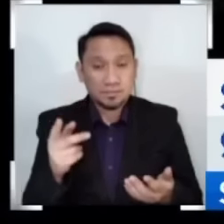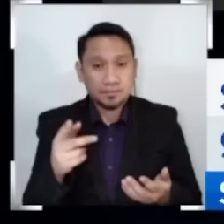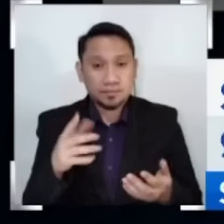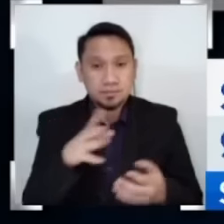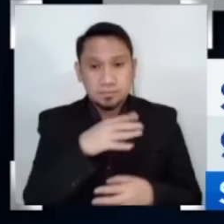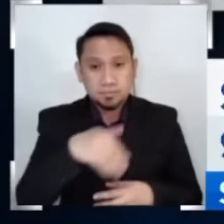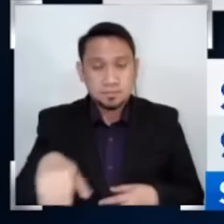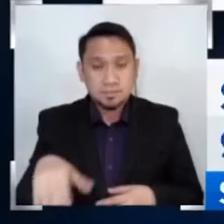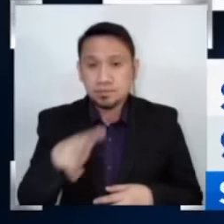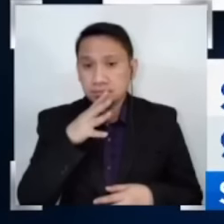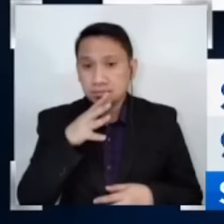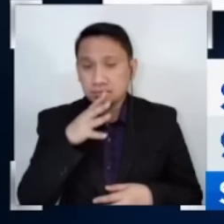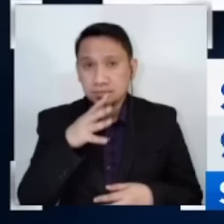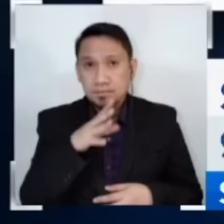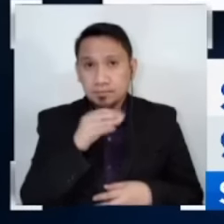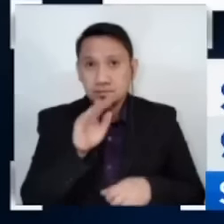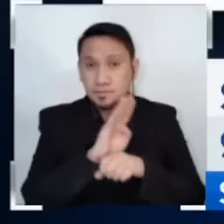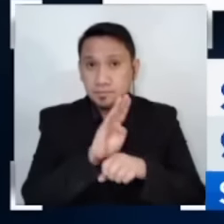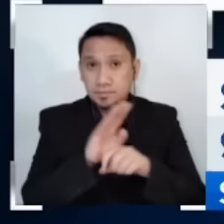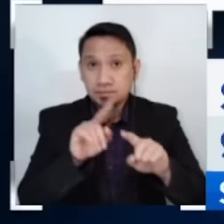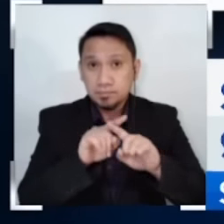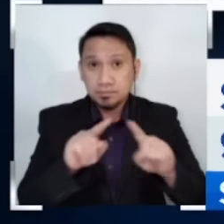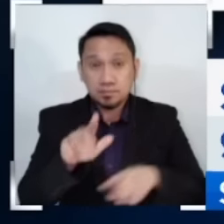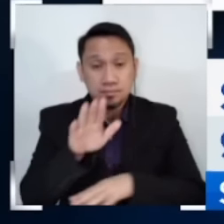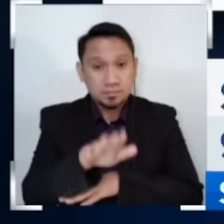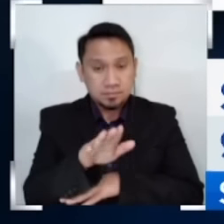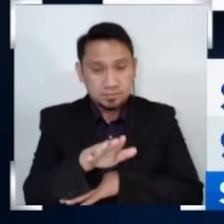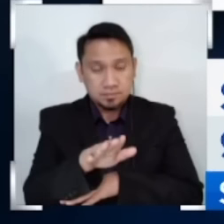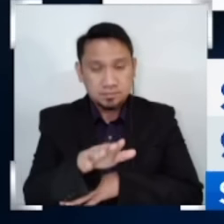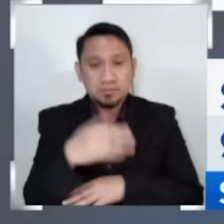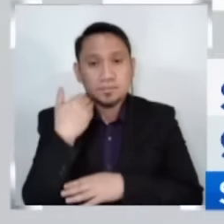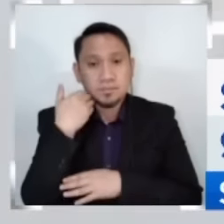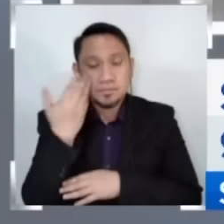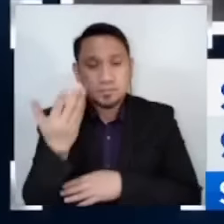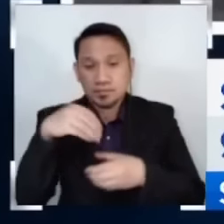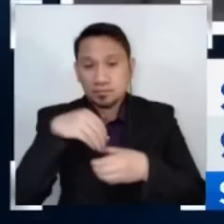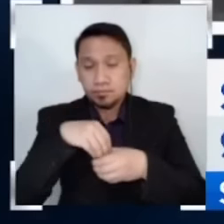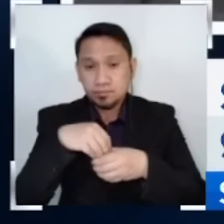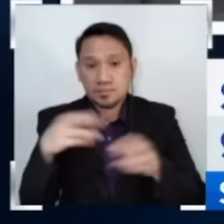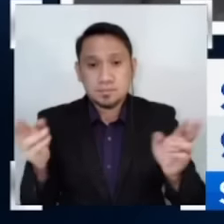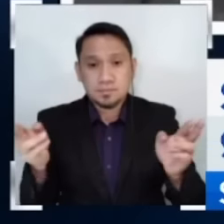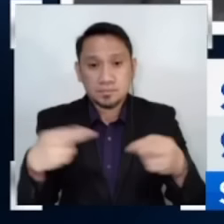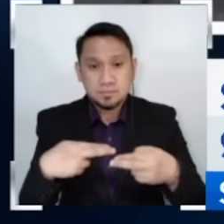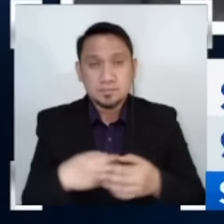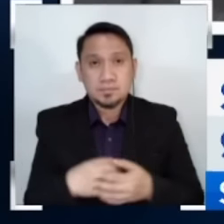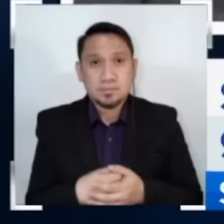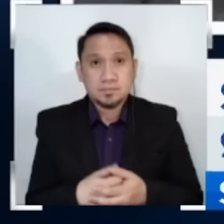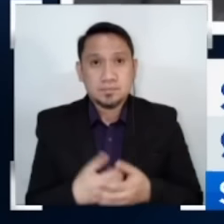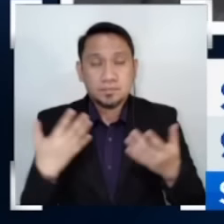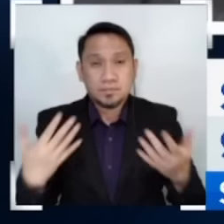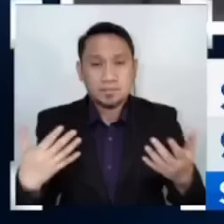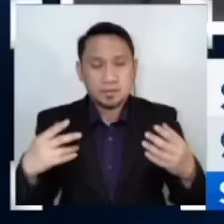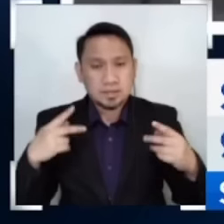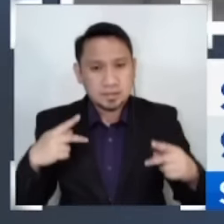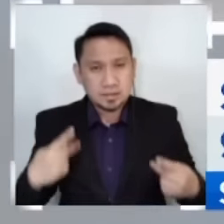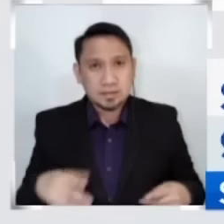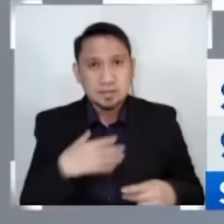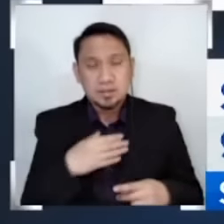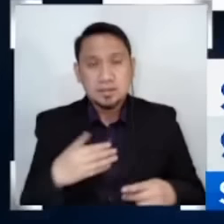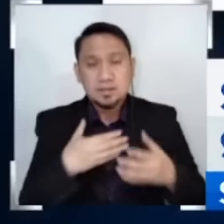Pero kinabukasan ng hapon, natagpuan siyang patay sa loob ng kanilang kwarto sa San Miguel, Bulacan. Puno ng pasa ang katawan, nakapulupot sa leeg ang kable ng